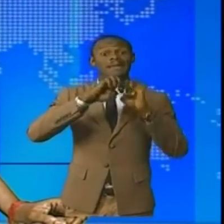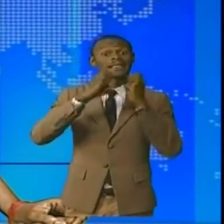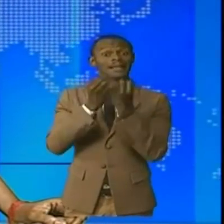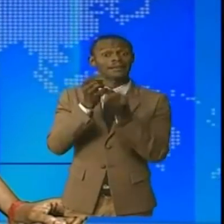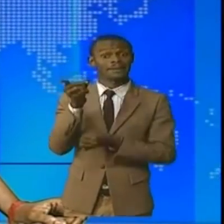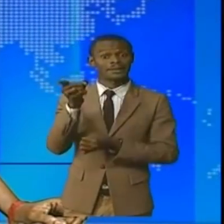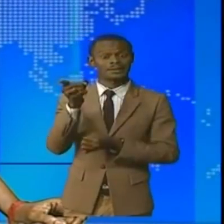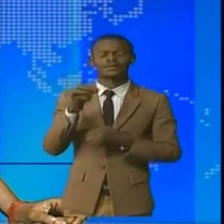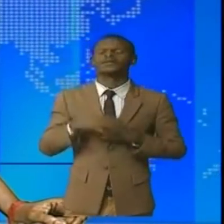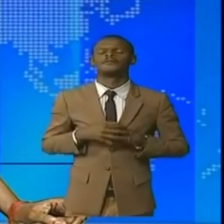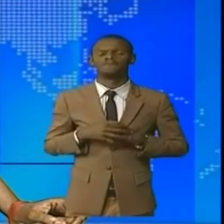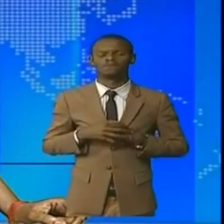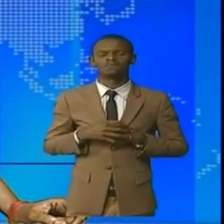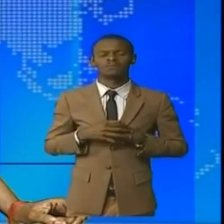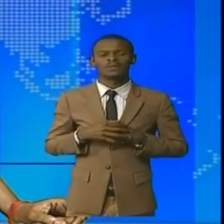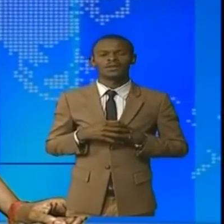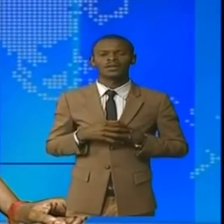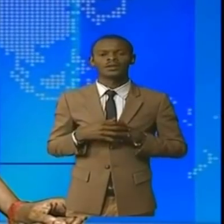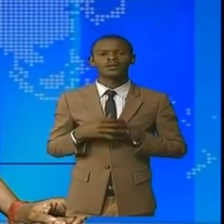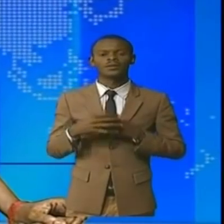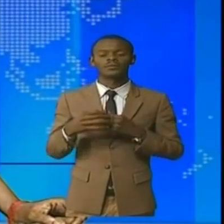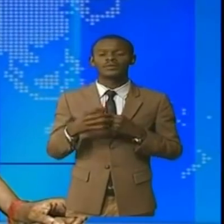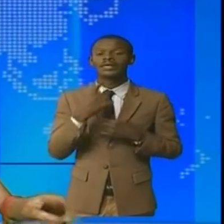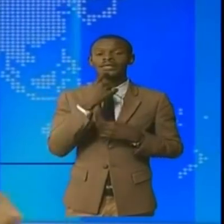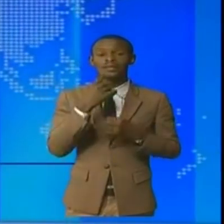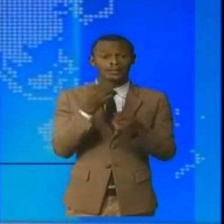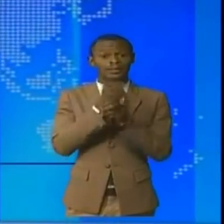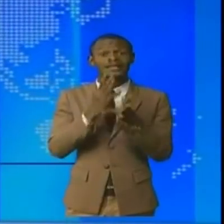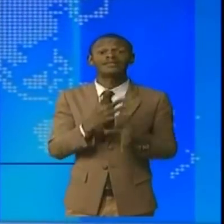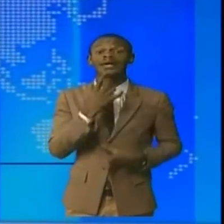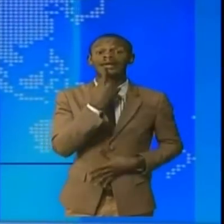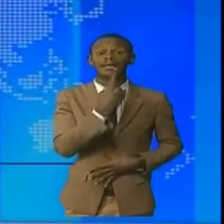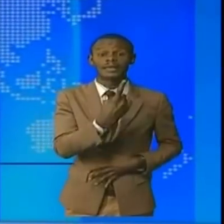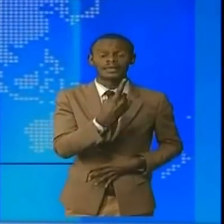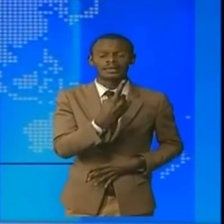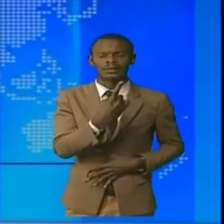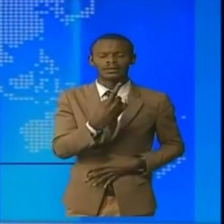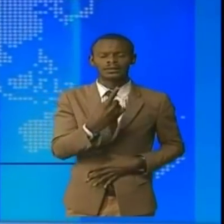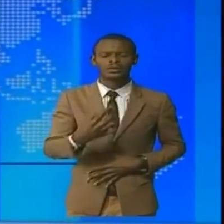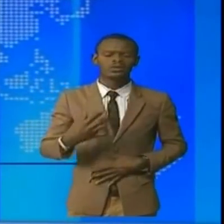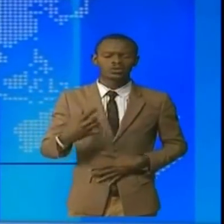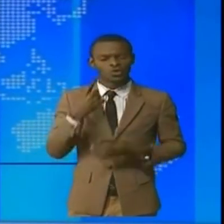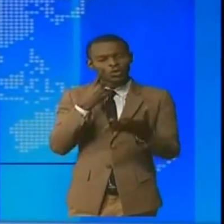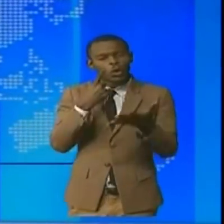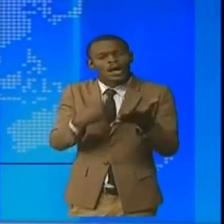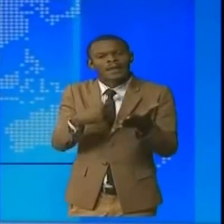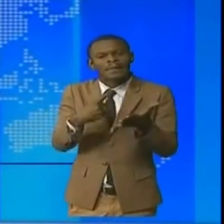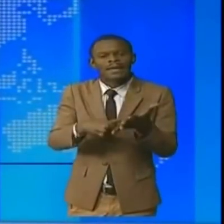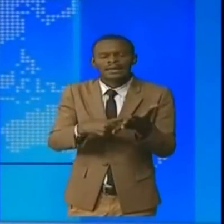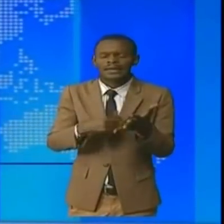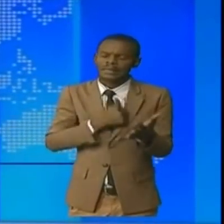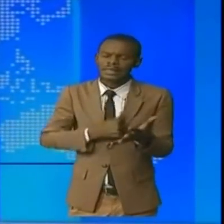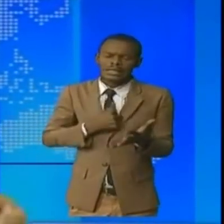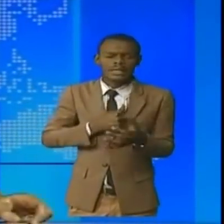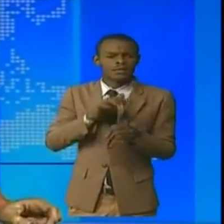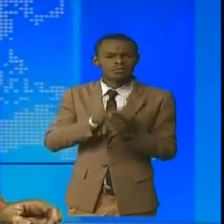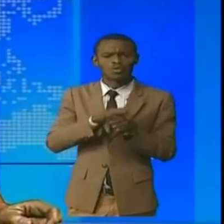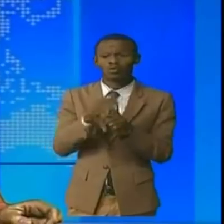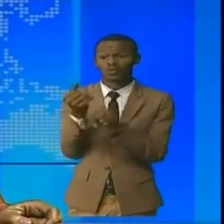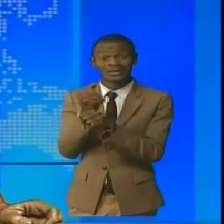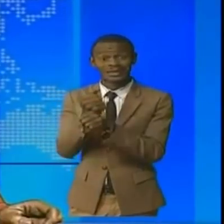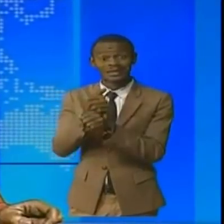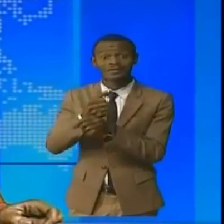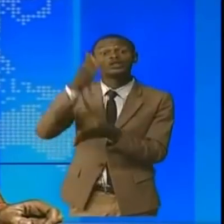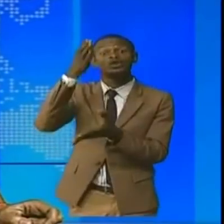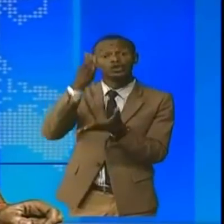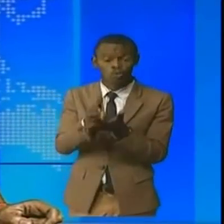multimodal OGFREM constatent avec regret l'arrêt des travaux à l'Office, particulièrement à Kinshasa et à Lubumbashi depuis les mardis